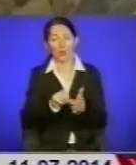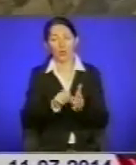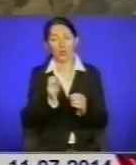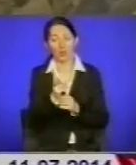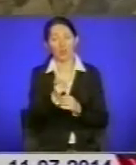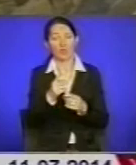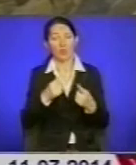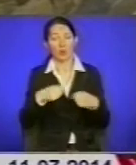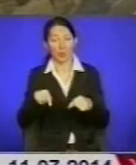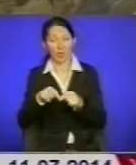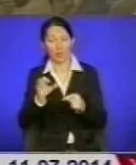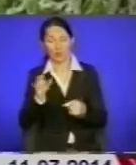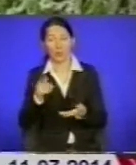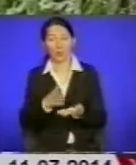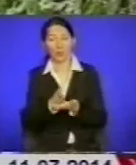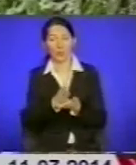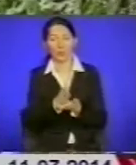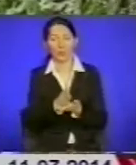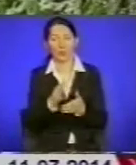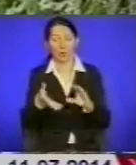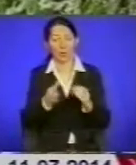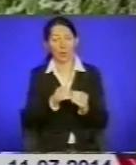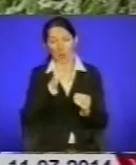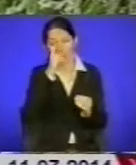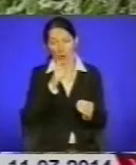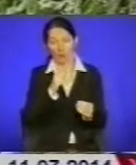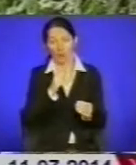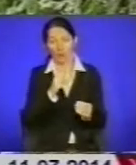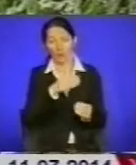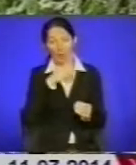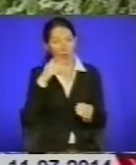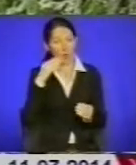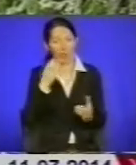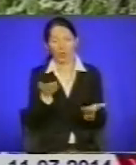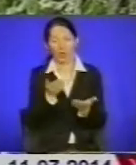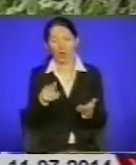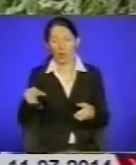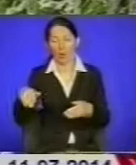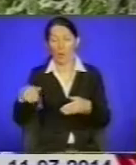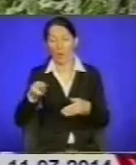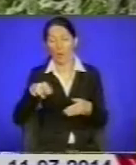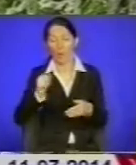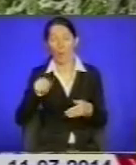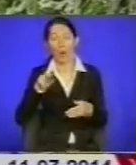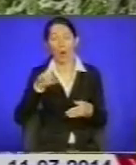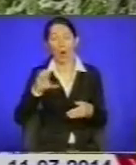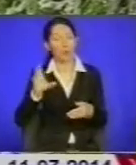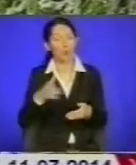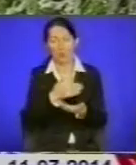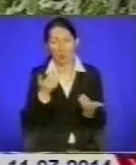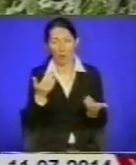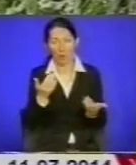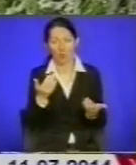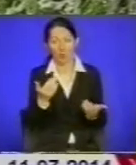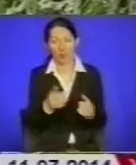Результати невтішні. Прокуратурі взагалі немає, там і доступу немає. Ну, слава Богу, може інвалідам і не треба